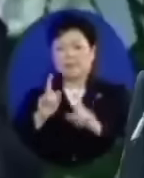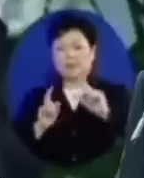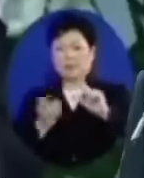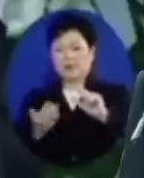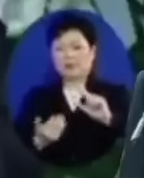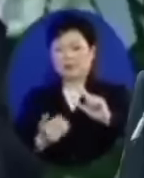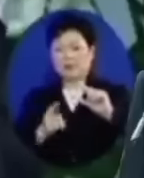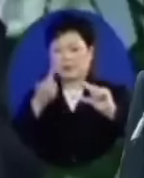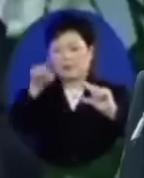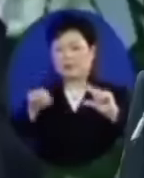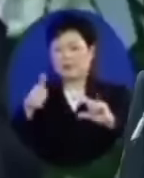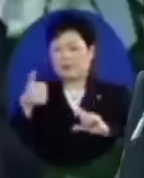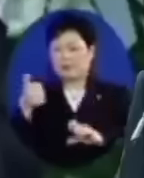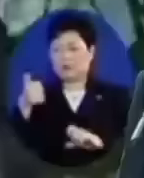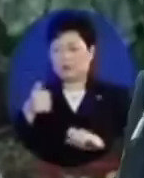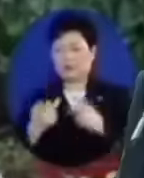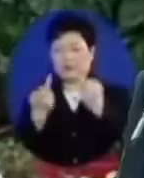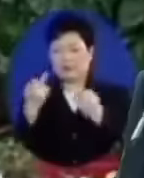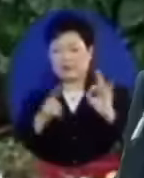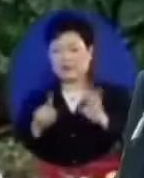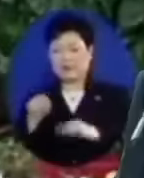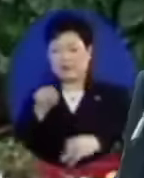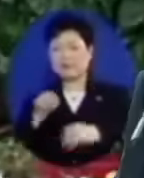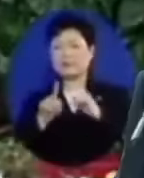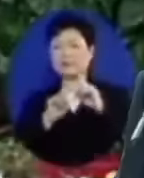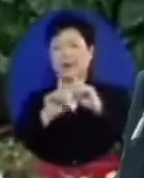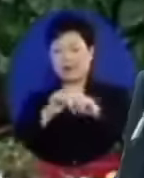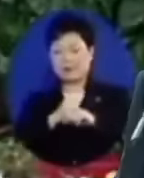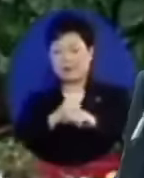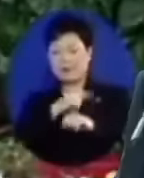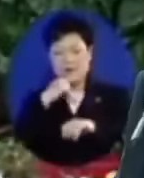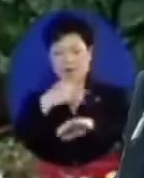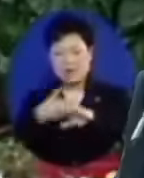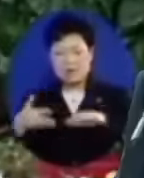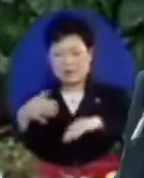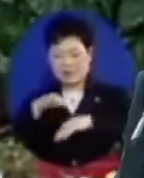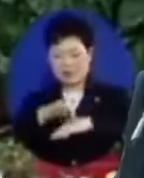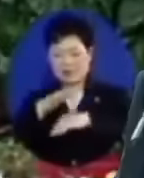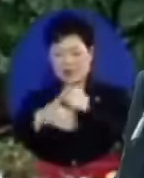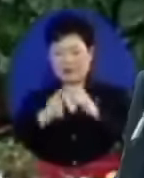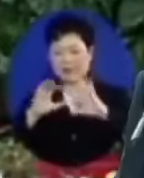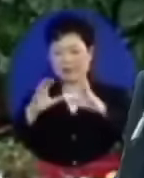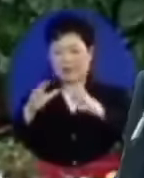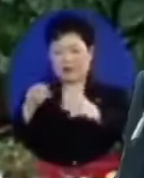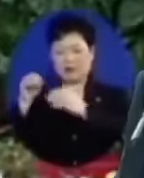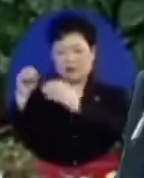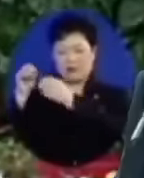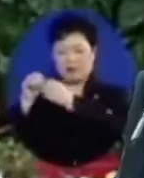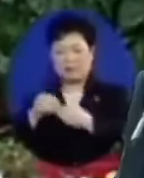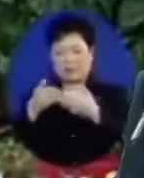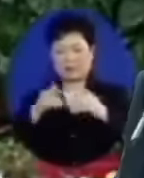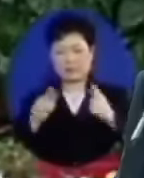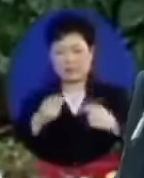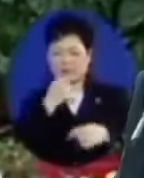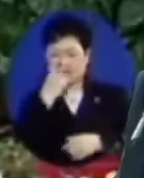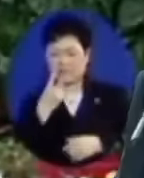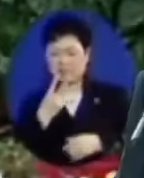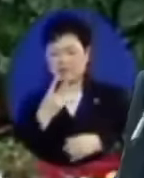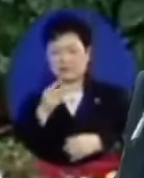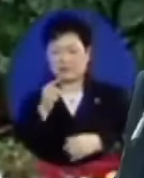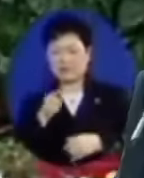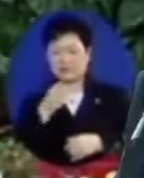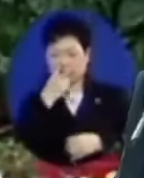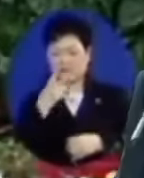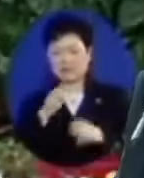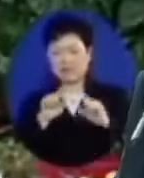고린도전서 15장 50절에 형제들아 내가 이것을 말하느니 혈과 육은 하나님 나라를 이어받을 수 없고 또한 썩는 것은 썩지 아니할 것을 이어받아